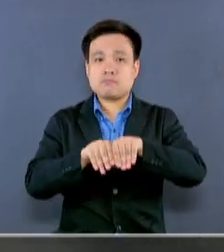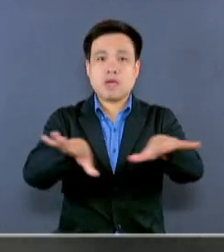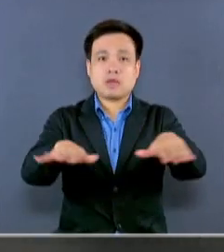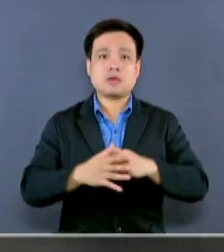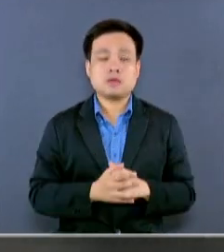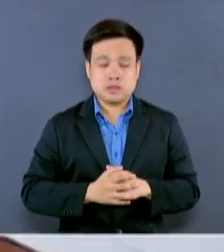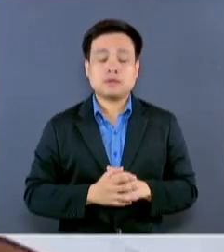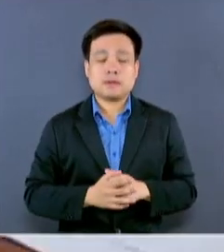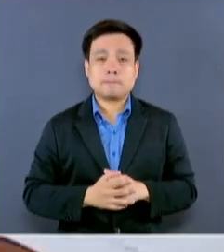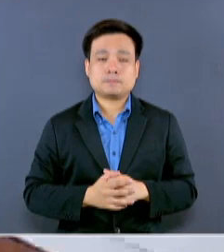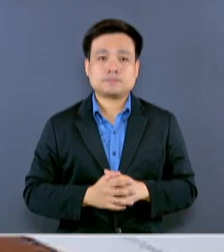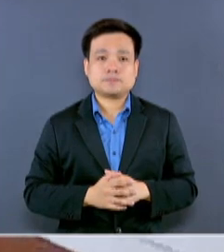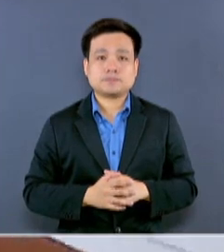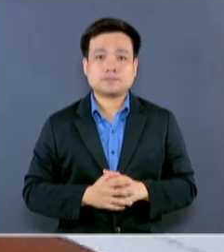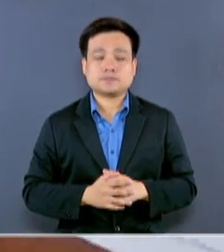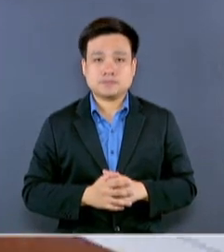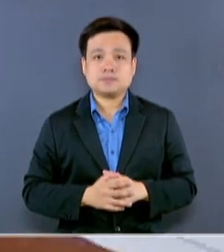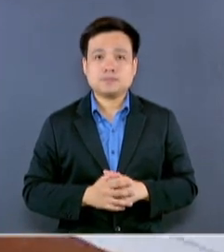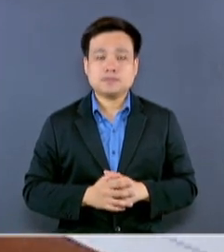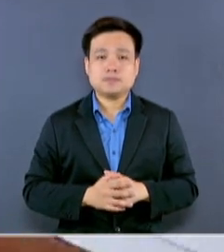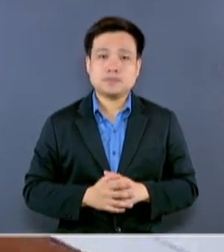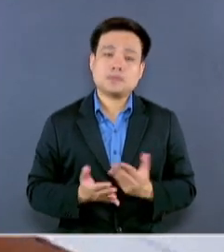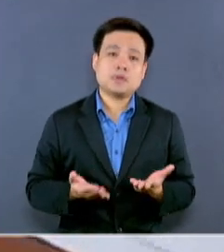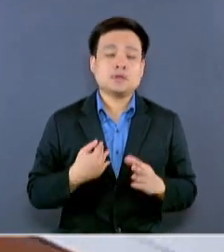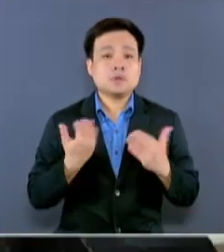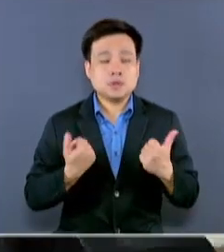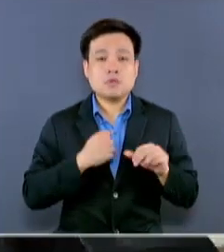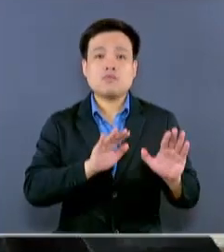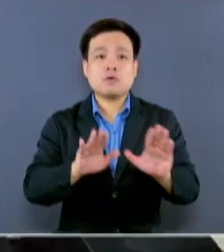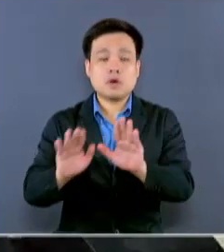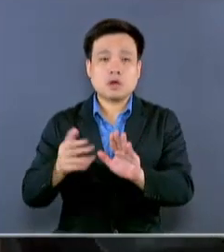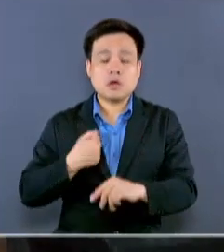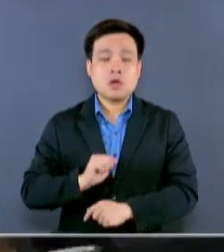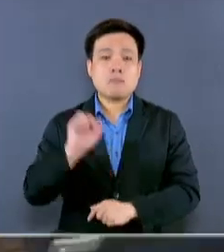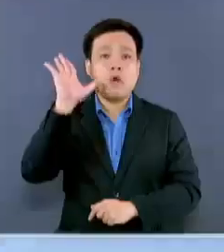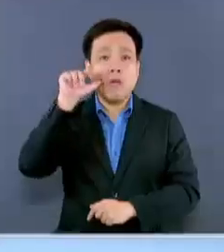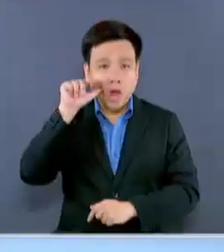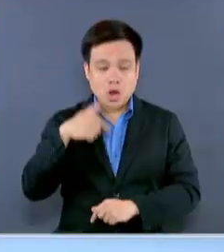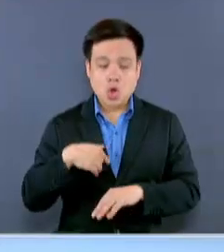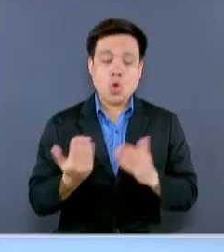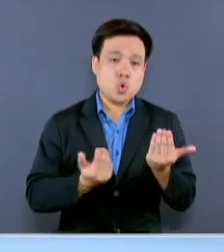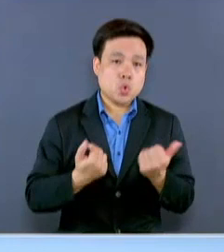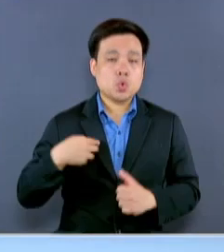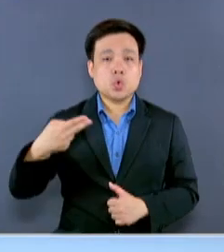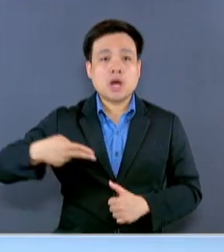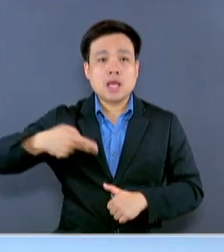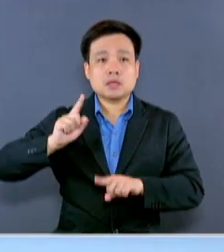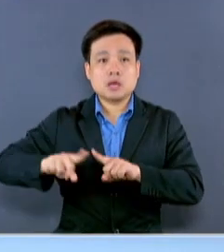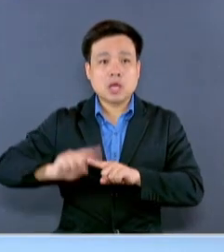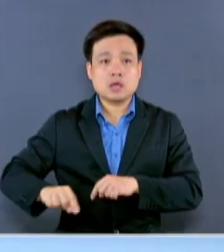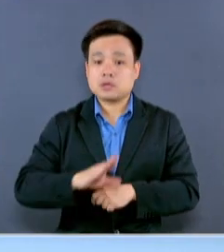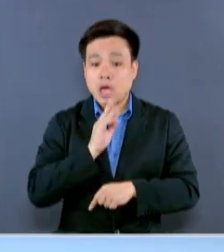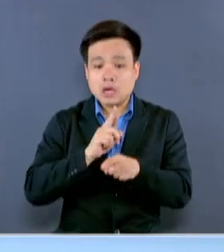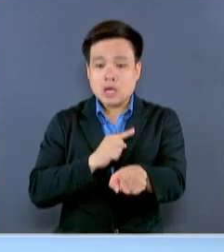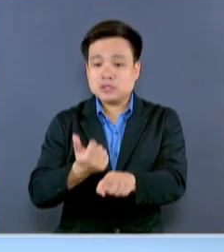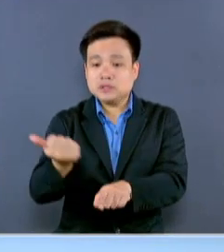กระทำอนาจารย์นะครับก็ยังไงผู้ปกครองถ้ามีรู้ว่าลูกหลานเจอว่า